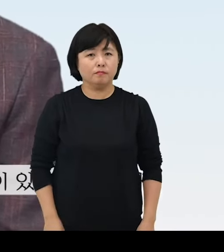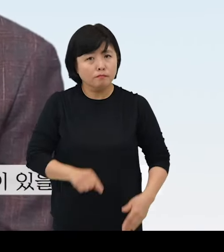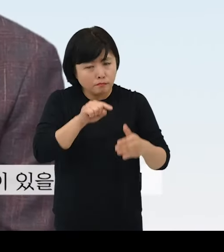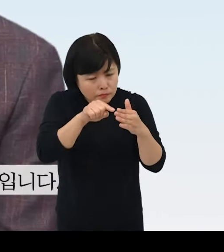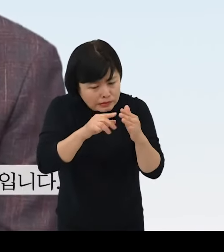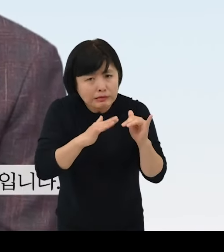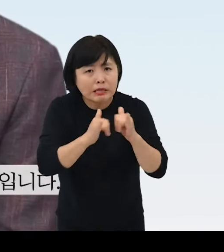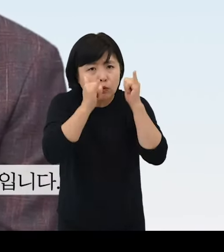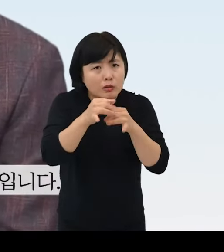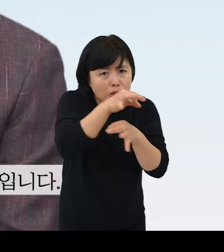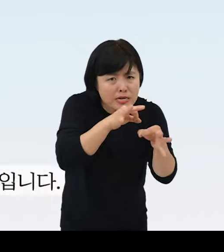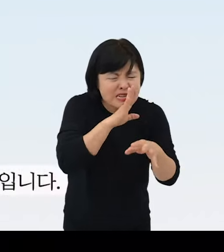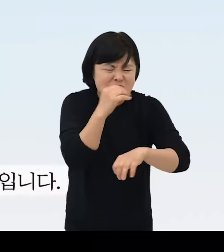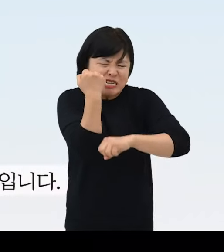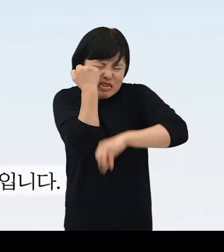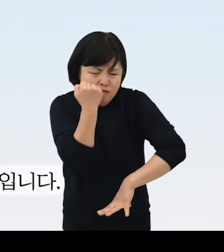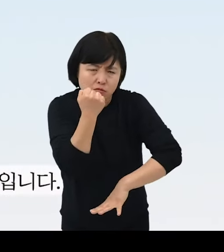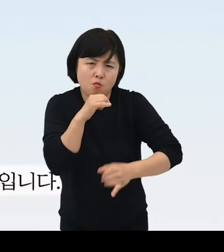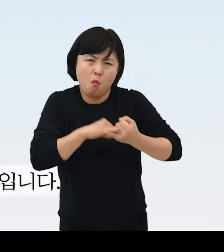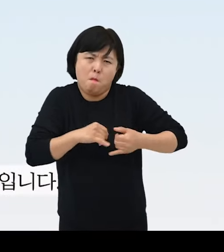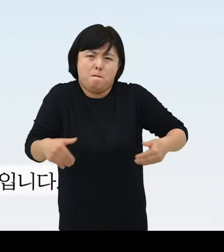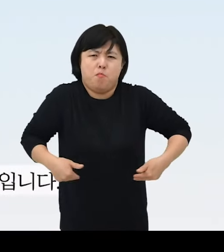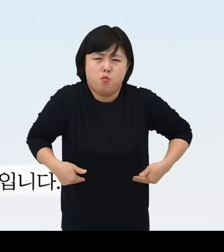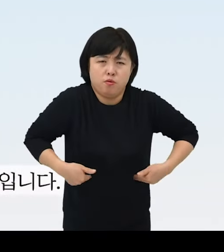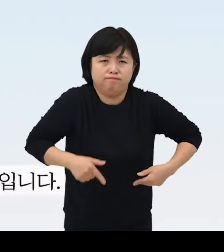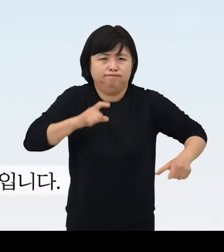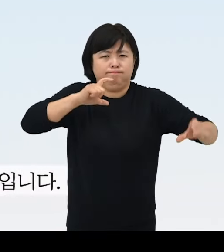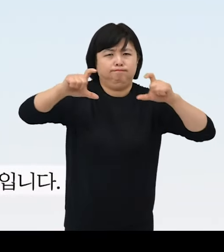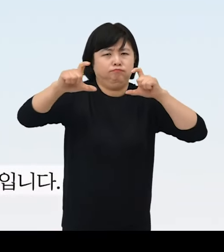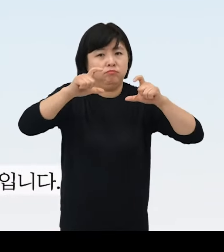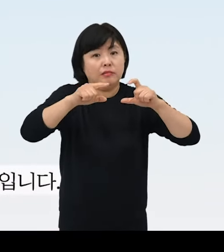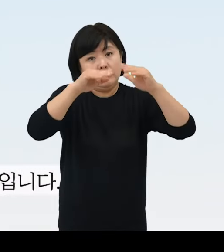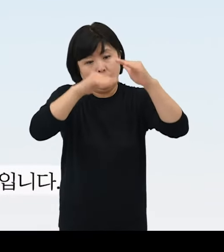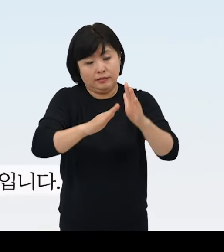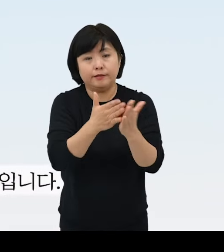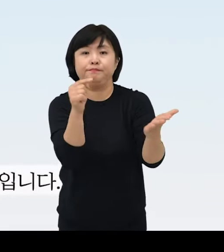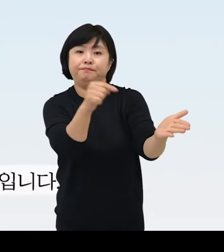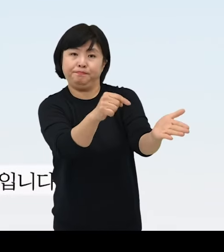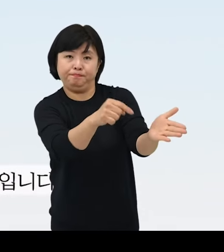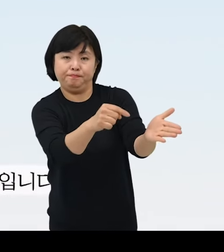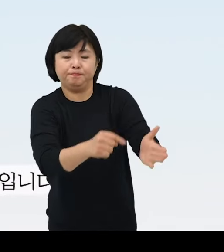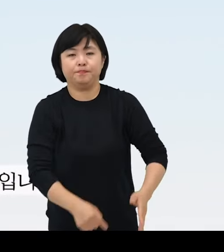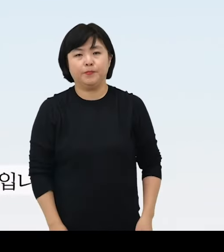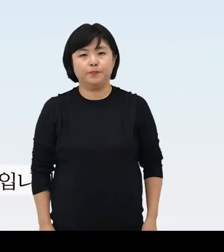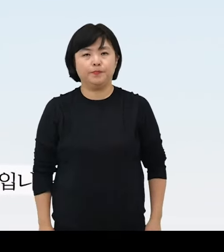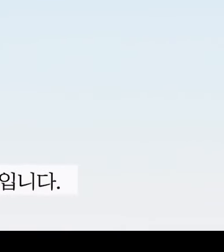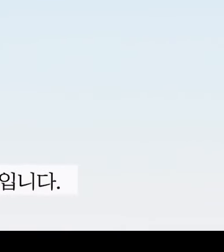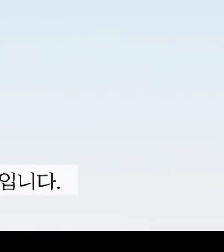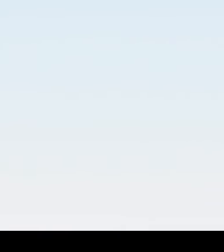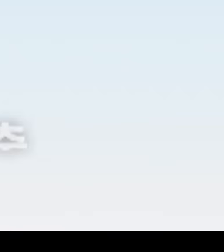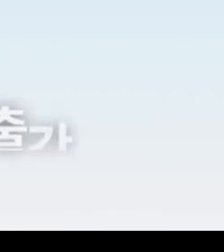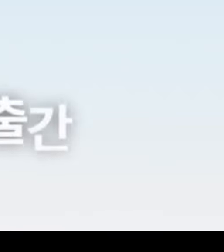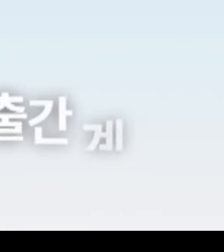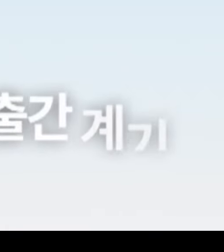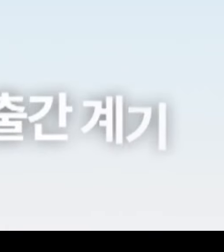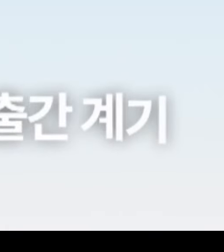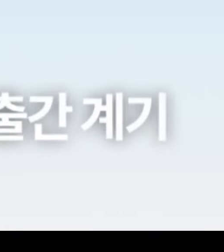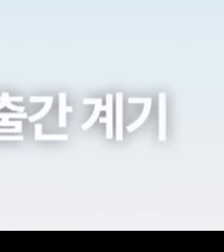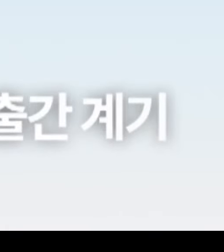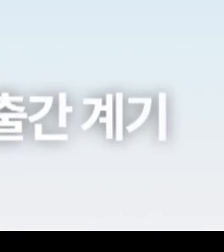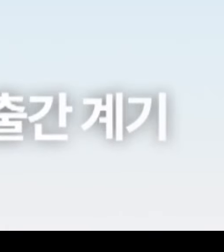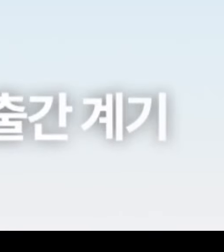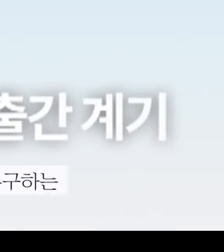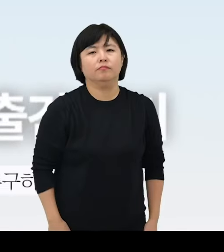가능하고, 그 속에서 우리가 사회적 경제의 본질을 찾아야 된다라는 것을 주장하는 그런 책이라고 할 수 있습니다. 출간하시게